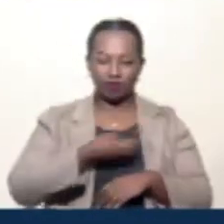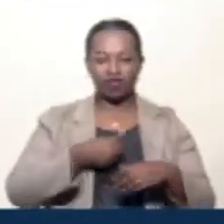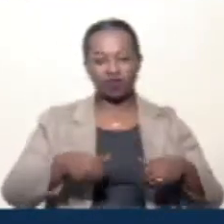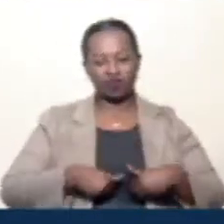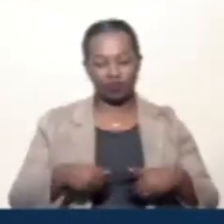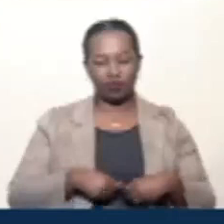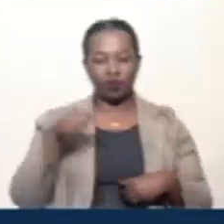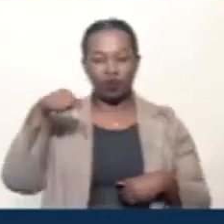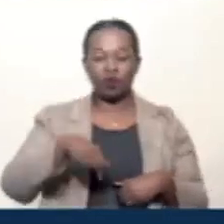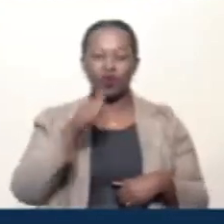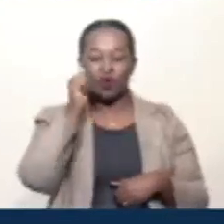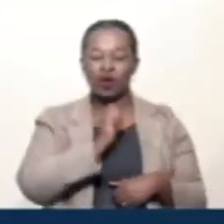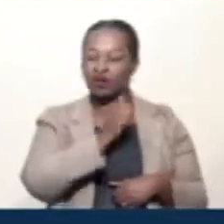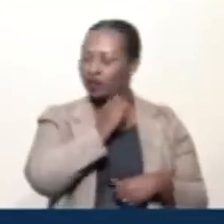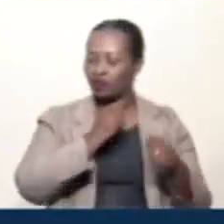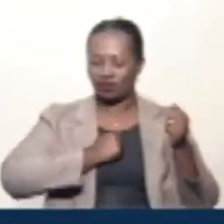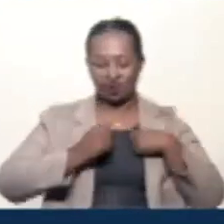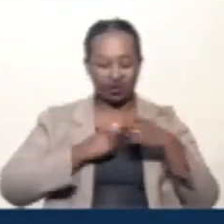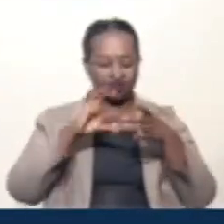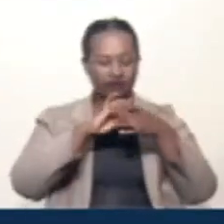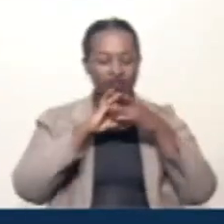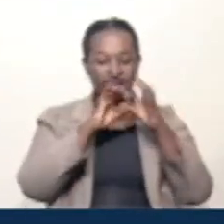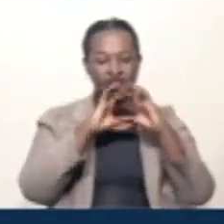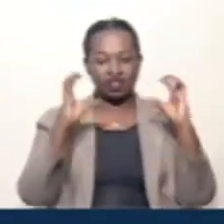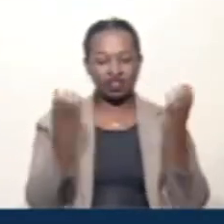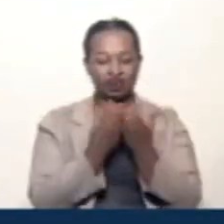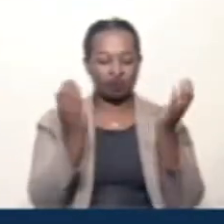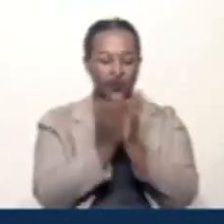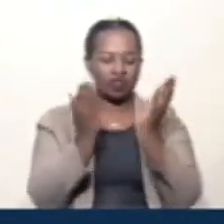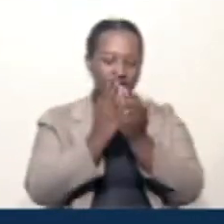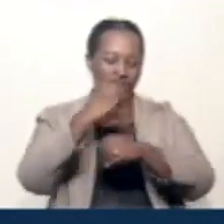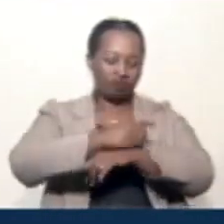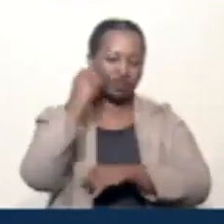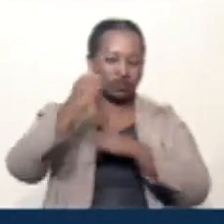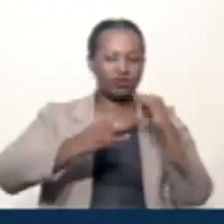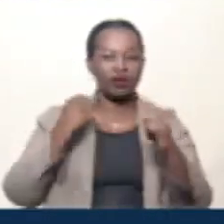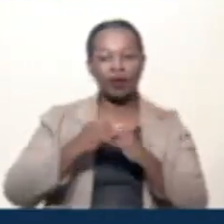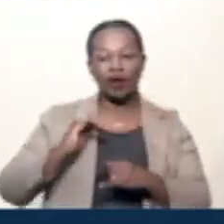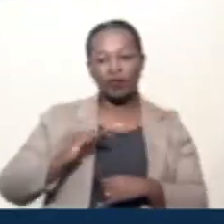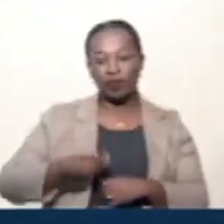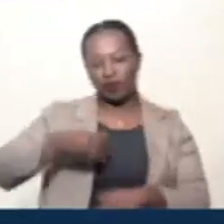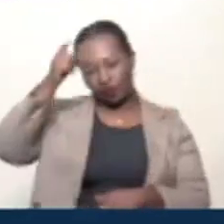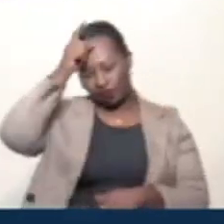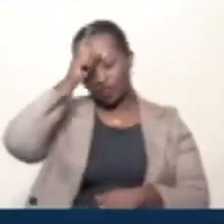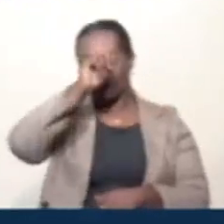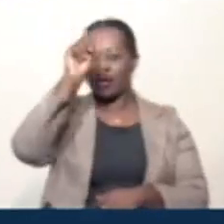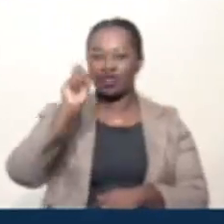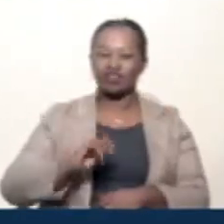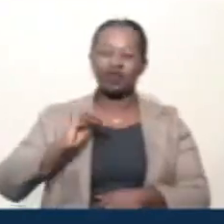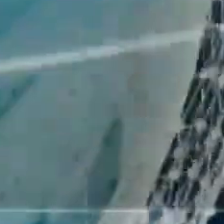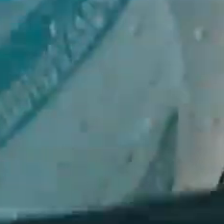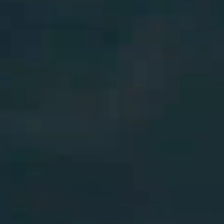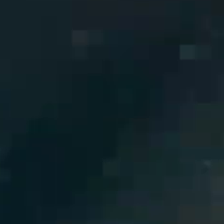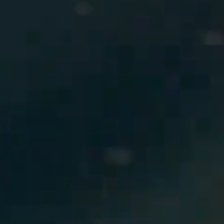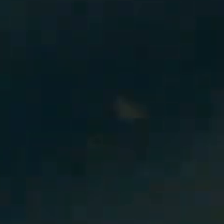Kuri wa gatandatu kandi u Rwanda rwifatanyije n'isi mu kwizihiza umunsi mpuzamahanga w'umugore wo mu cyaro ese uyu mugore ahagaze